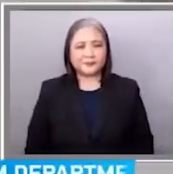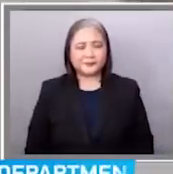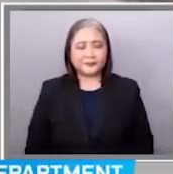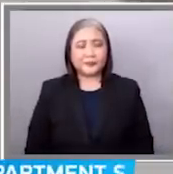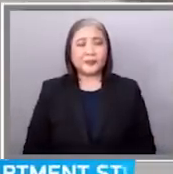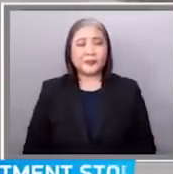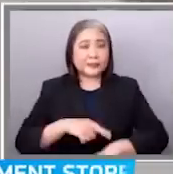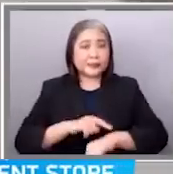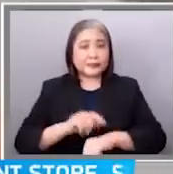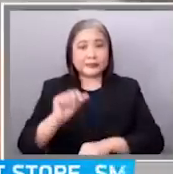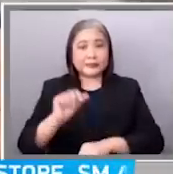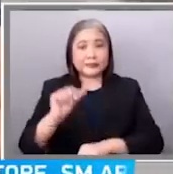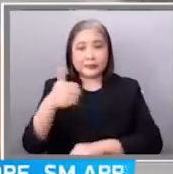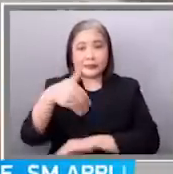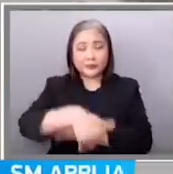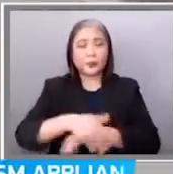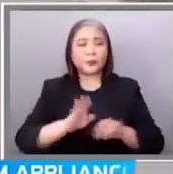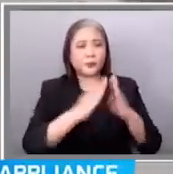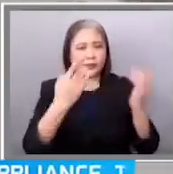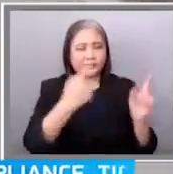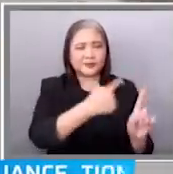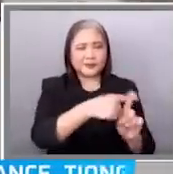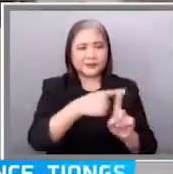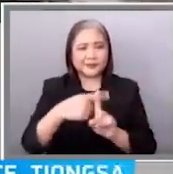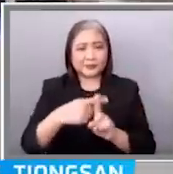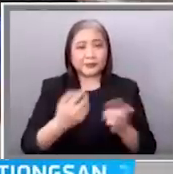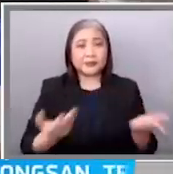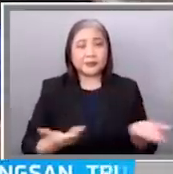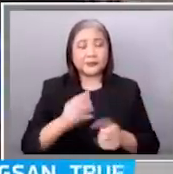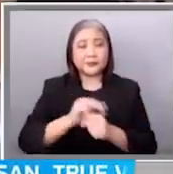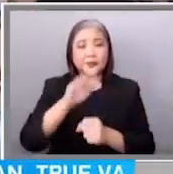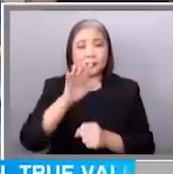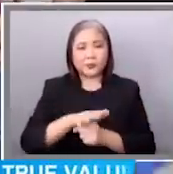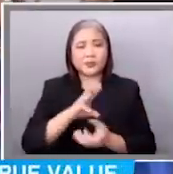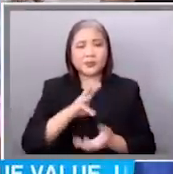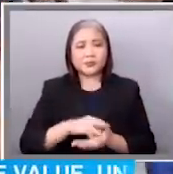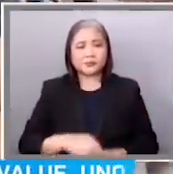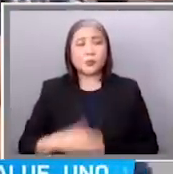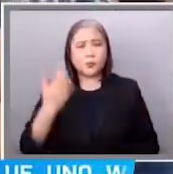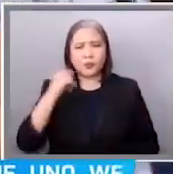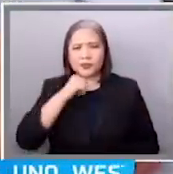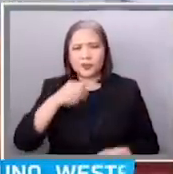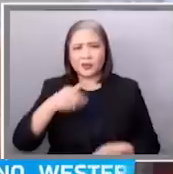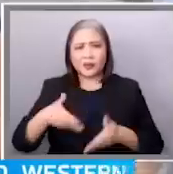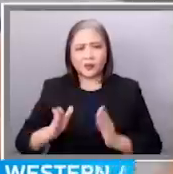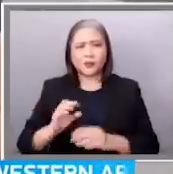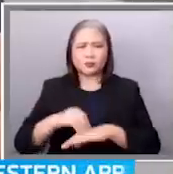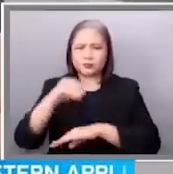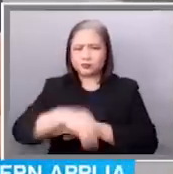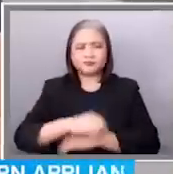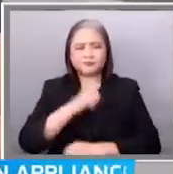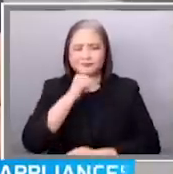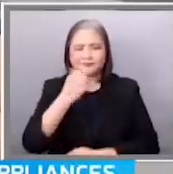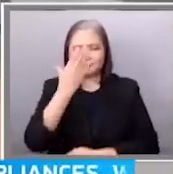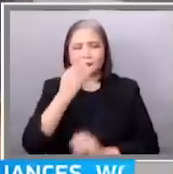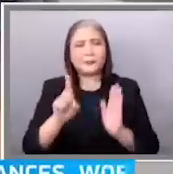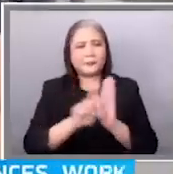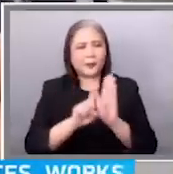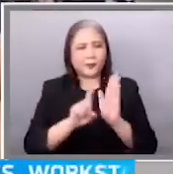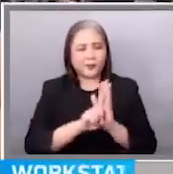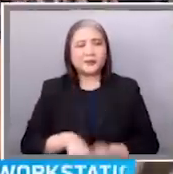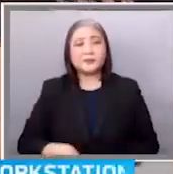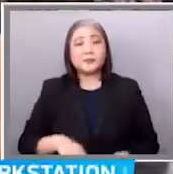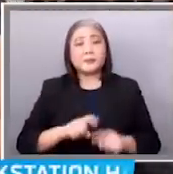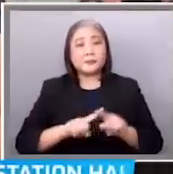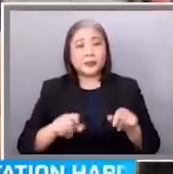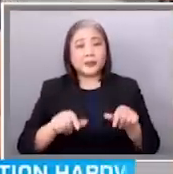mga sementeryo dito sa Mandaue City dahil hindi pinapayagan ang pag-overnight ng mga tao. Pero mananatili pa rin ang police deployment